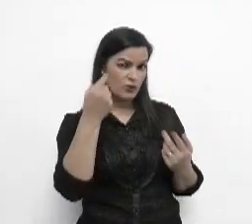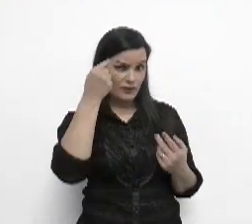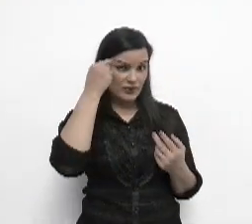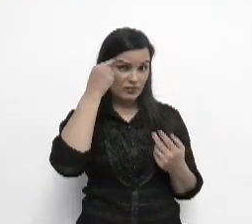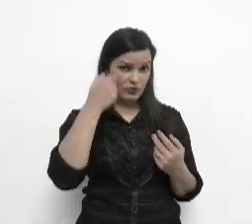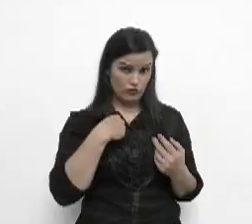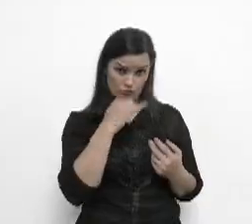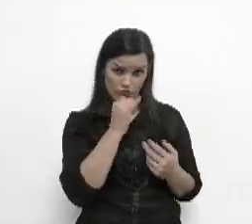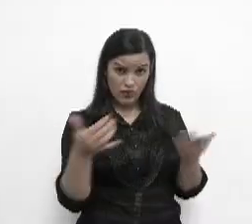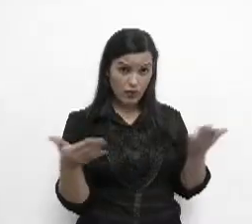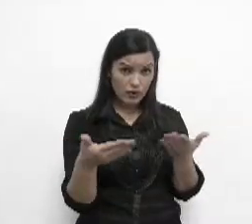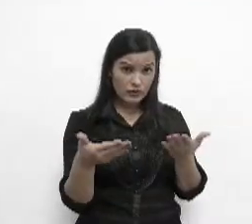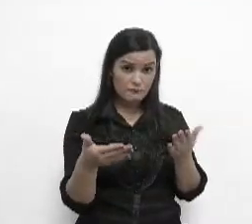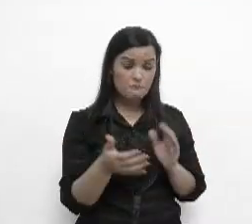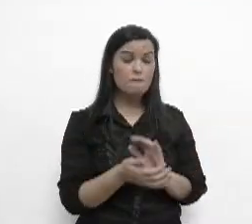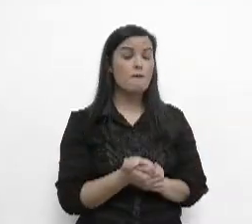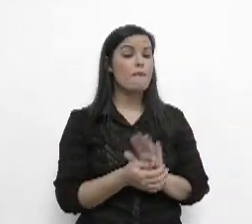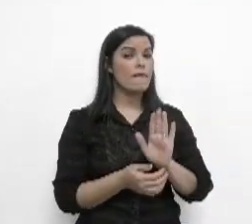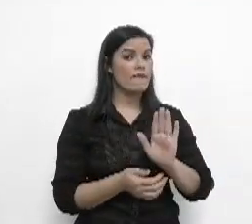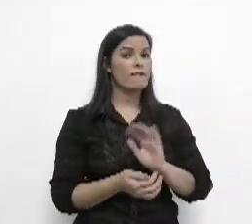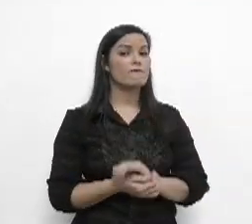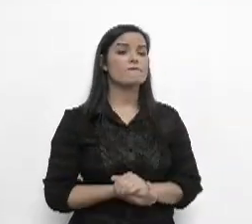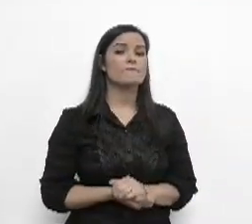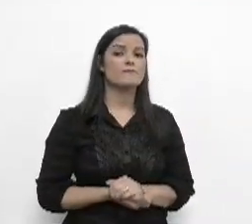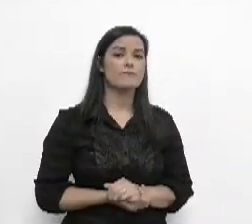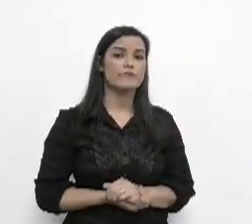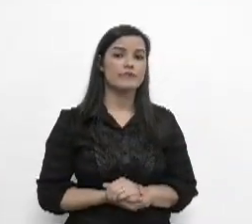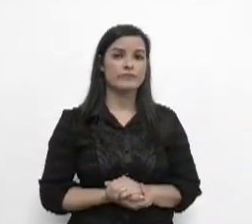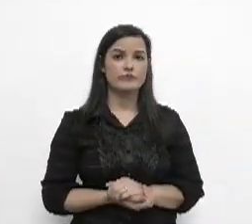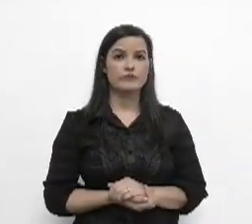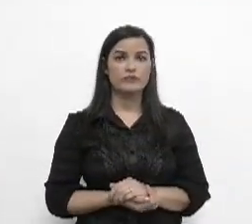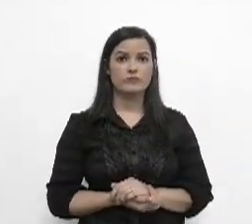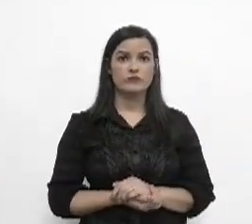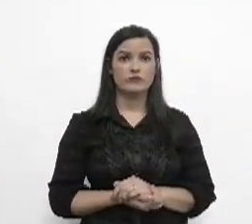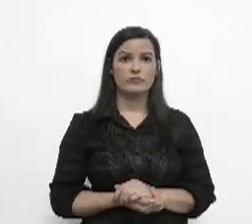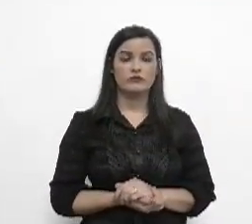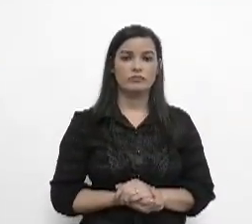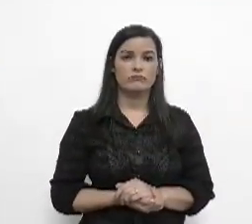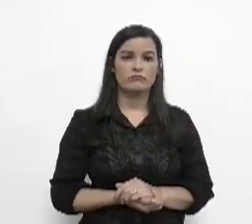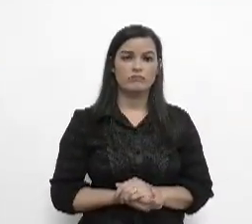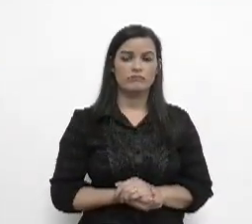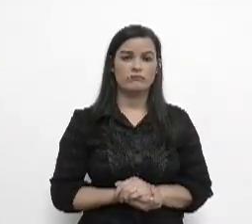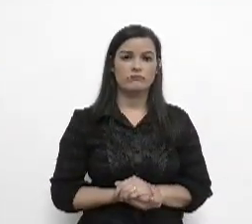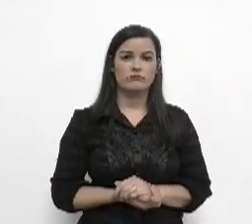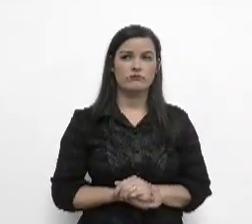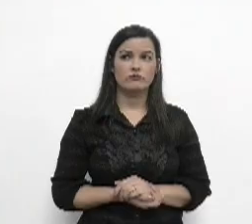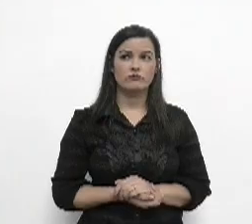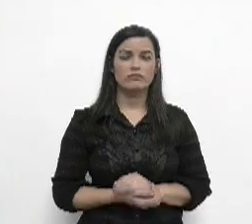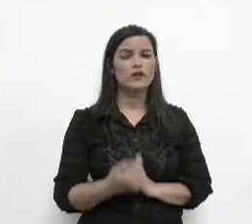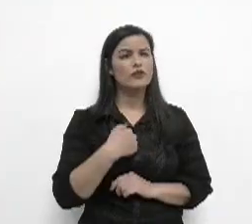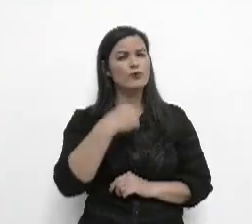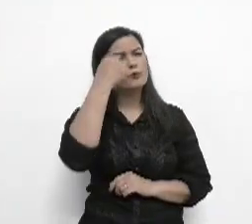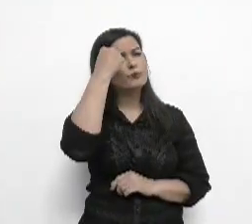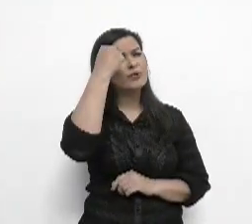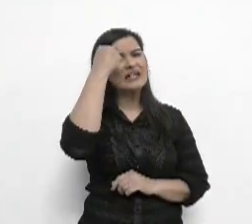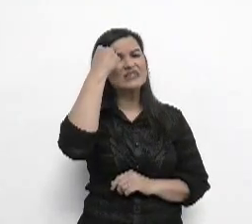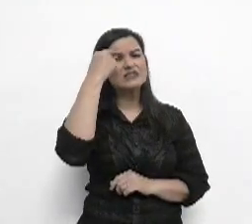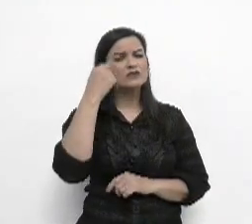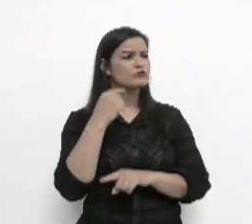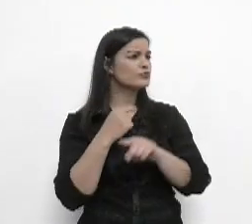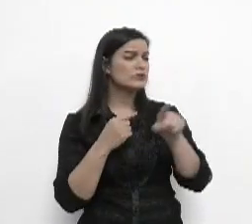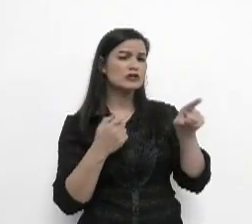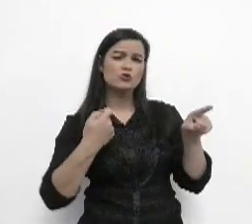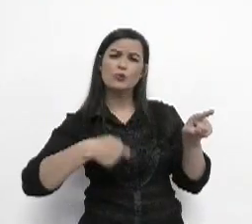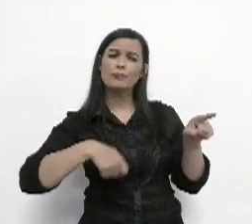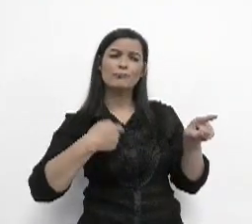estou falando agora? 어차피 그 사울의 눈을 다시 보게 할 것 같으면 그 사울의 눈을 보지 못하게 만드실 이유가 없었습니다. Eu fico pensando, você não